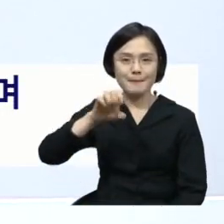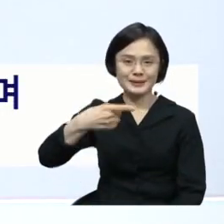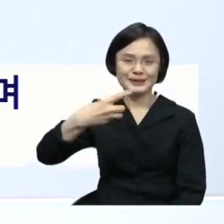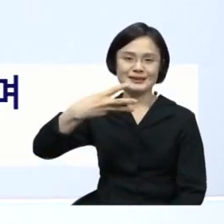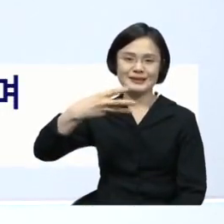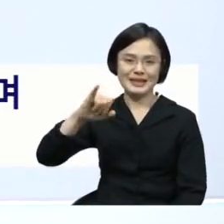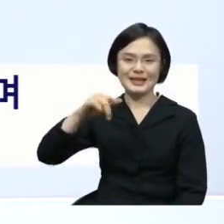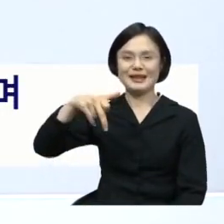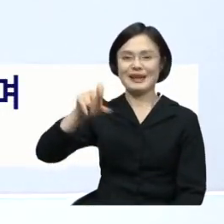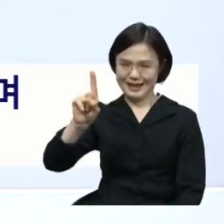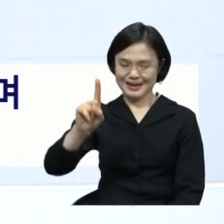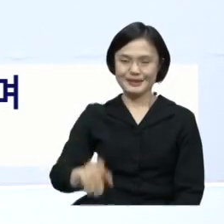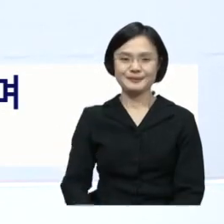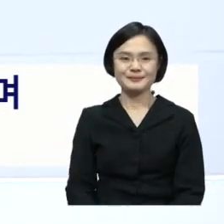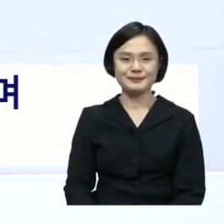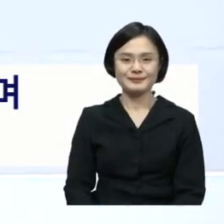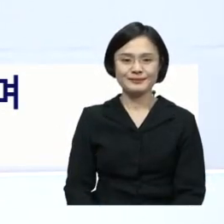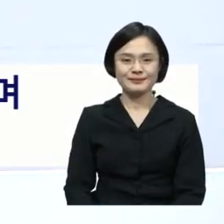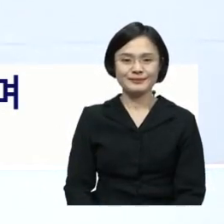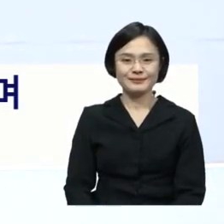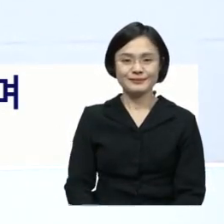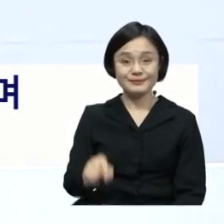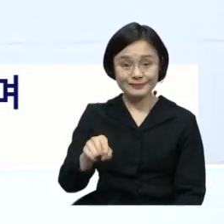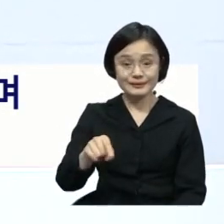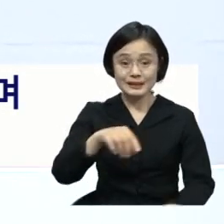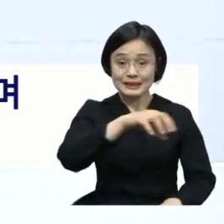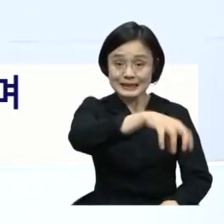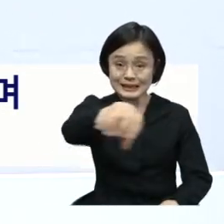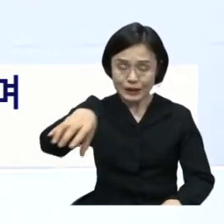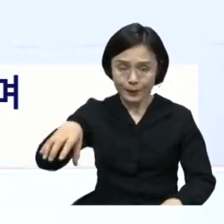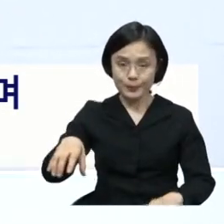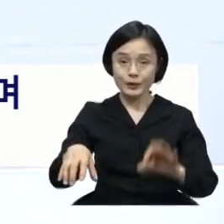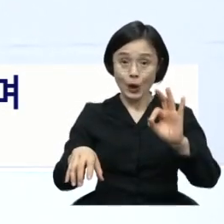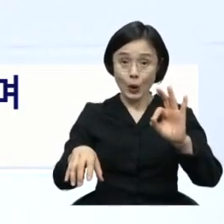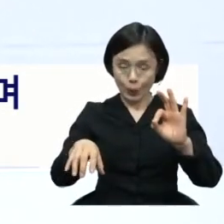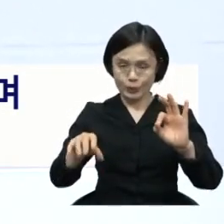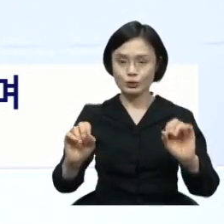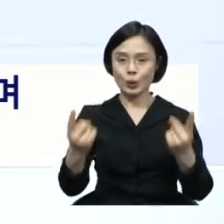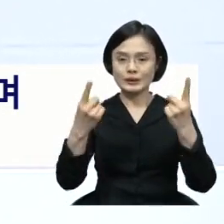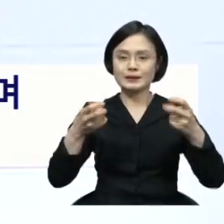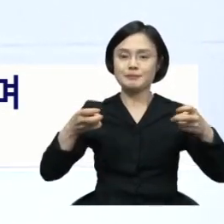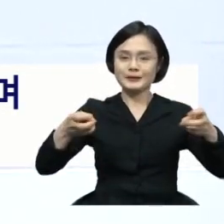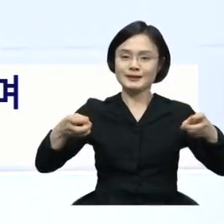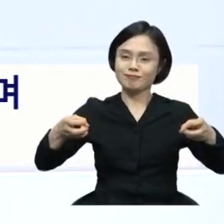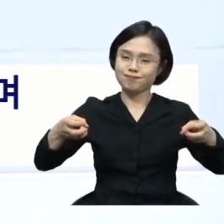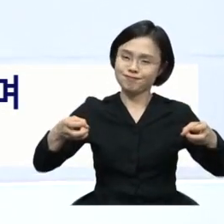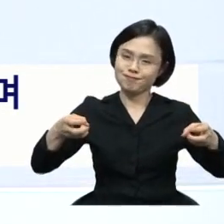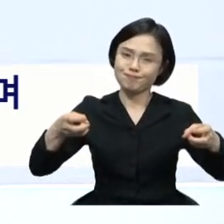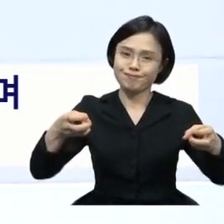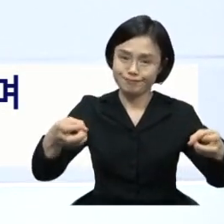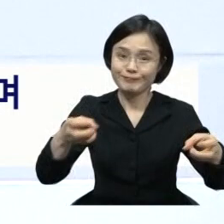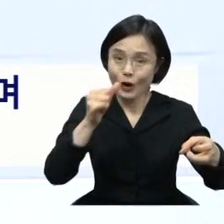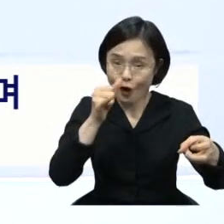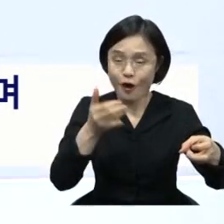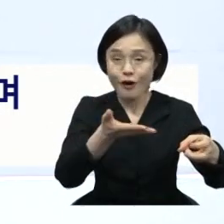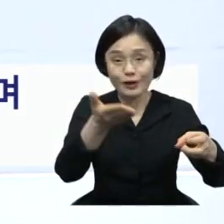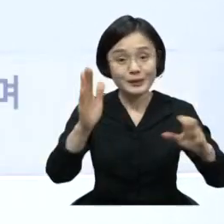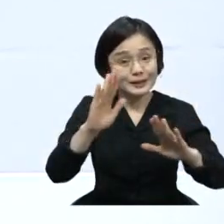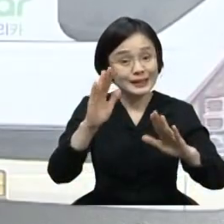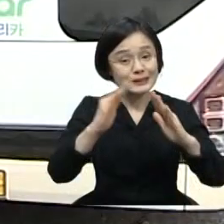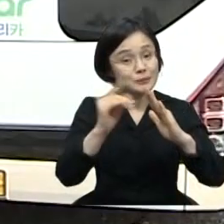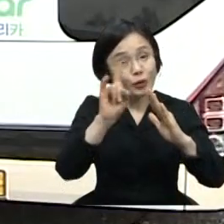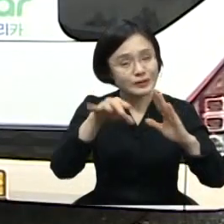달리는 파프리카는 총 10개 기점에서 동시 출발하며 어디서든지 자유롭게 학생 여러분을 맞이할